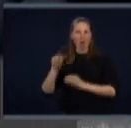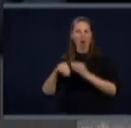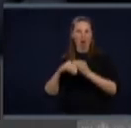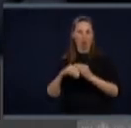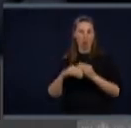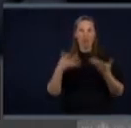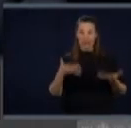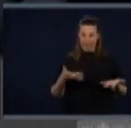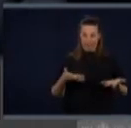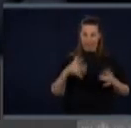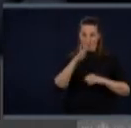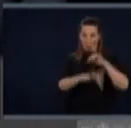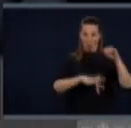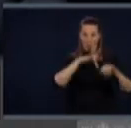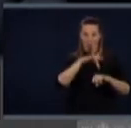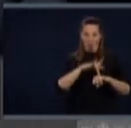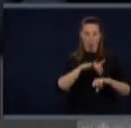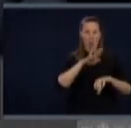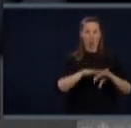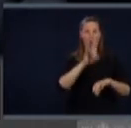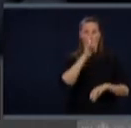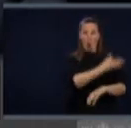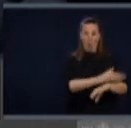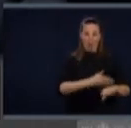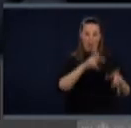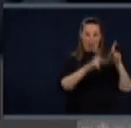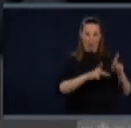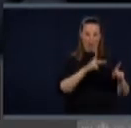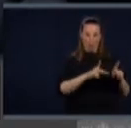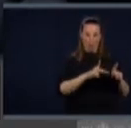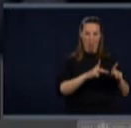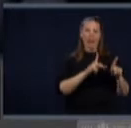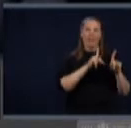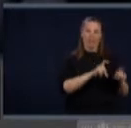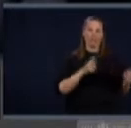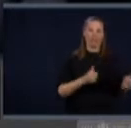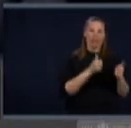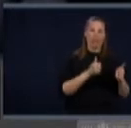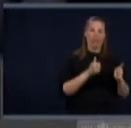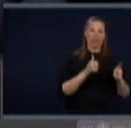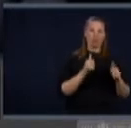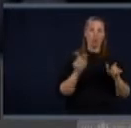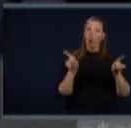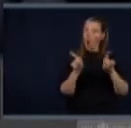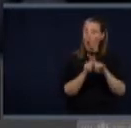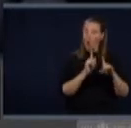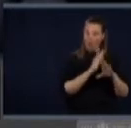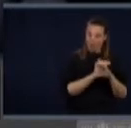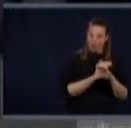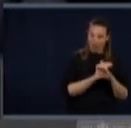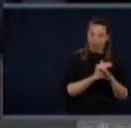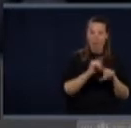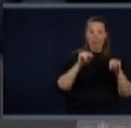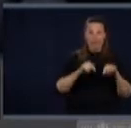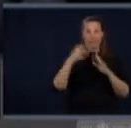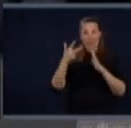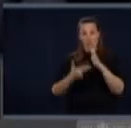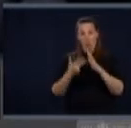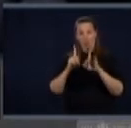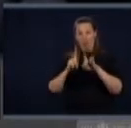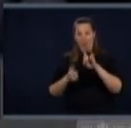monde où par million d'habitants, on teste le plus, avec l'Allemagne. On teste trois fois plus que l'Ontario, toute proportion gardée. Donc, on